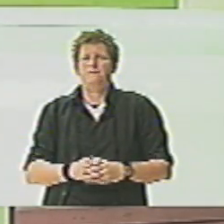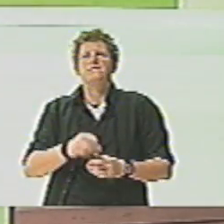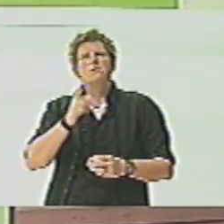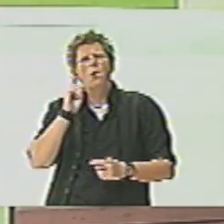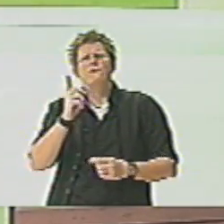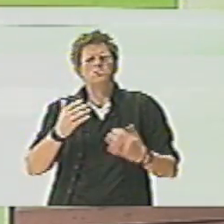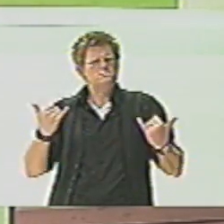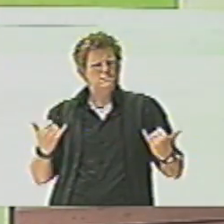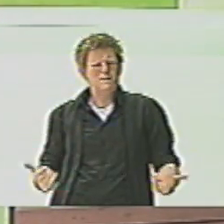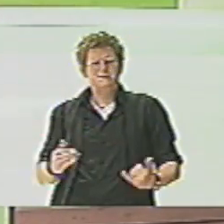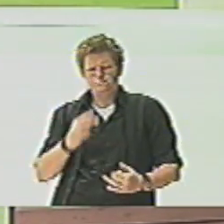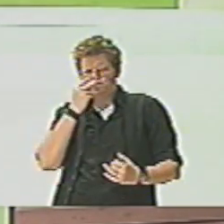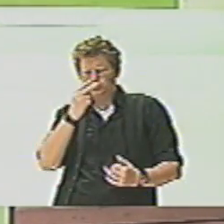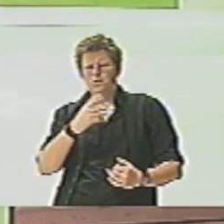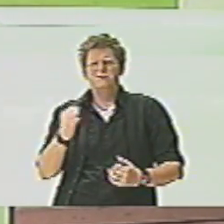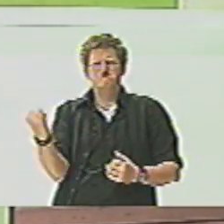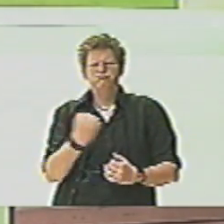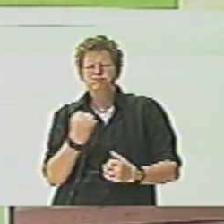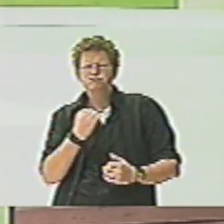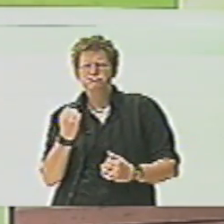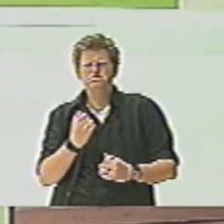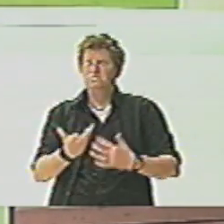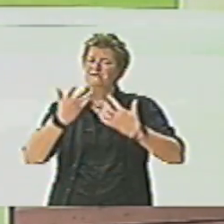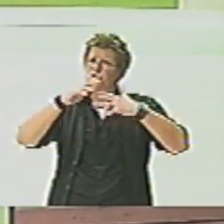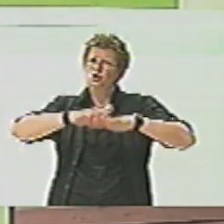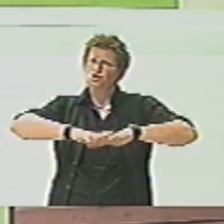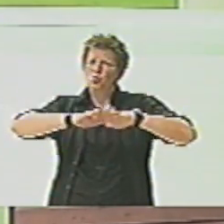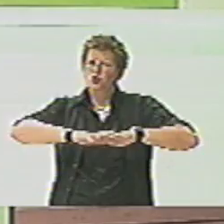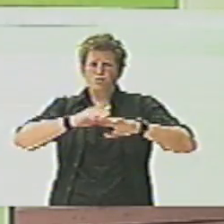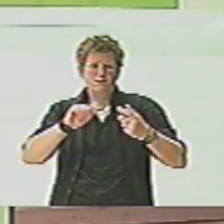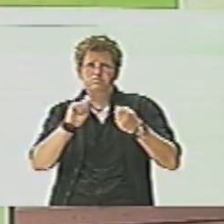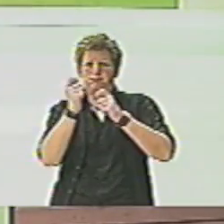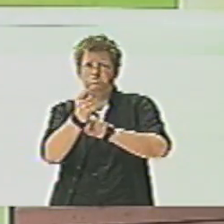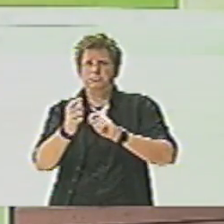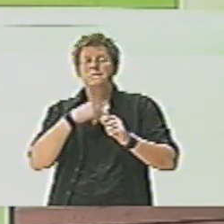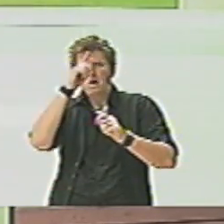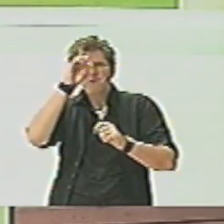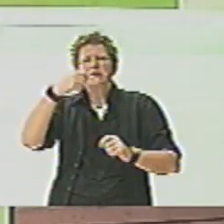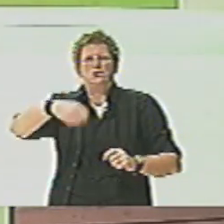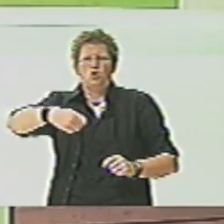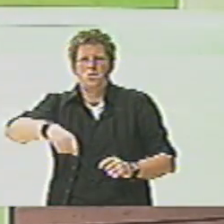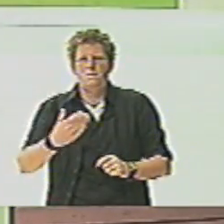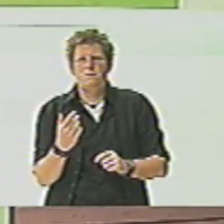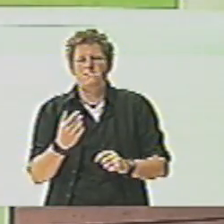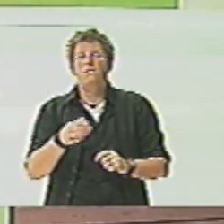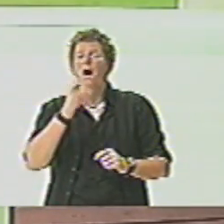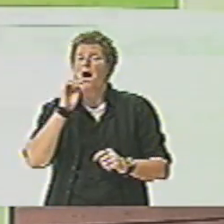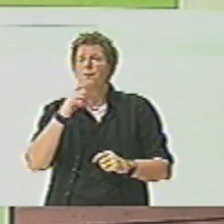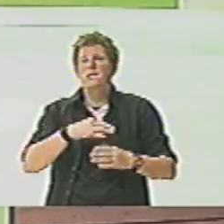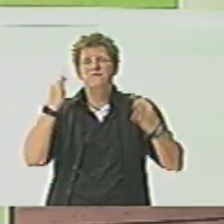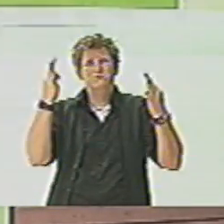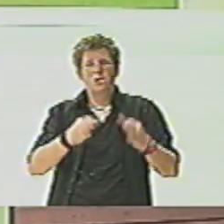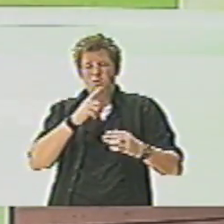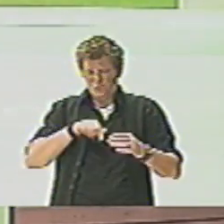einer strukturellen Konsolidierung stellen müssen, können und werden wir es ohne Unterstützung des Bundes